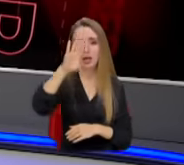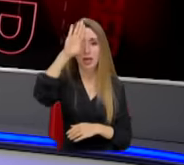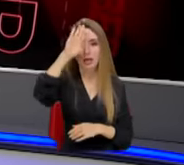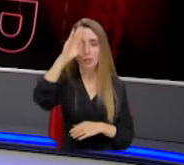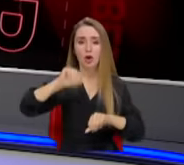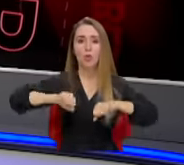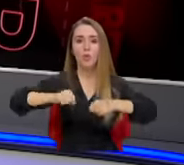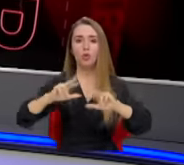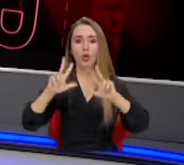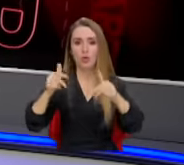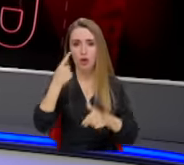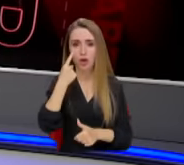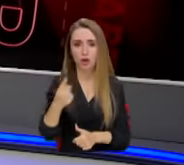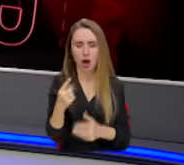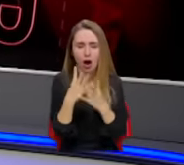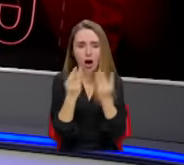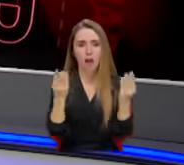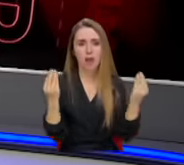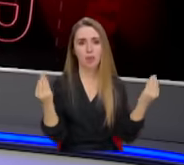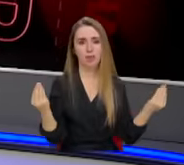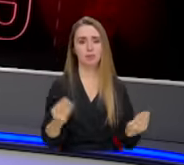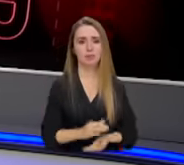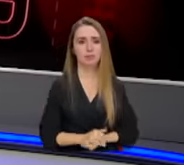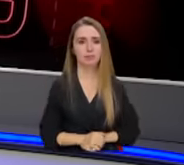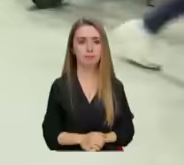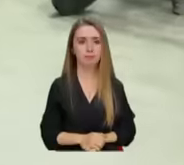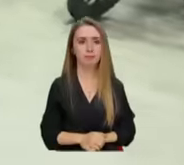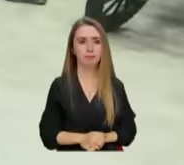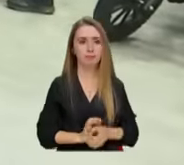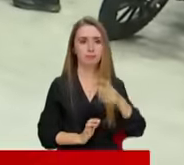İstanbul'daki motosiklet fuarında adım atacak yer kalmadı.